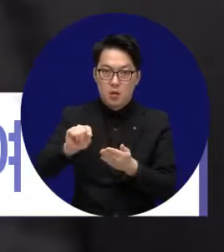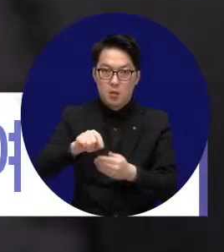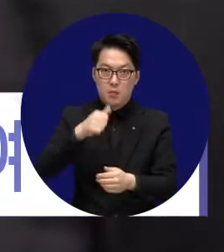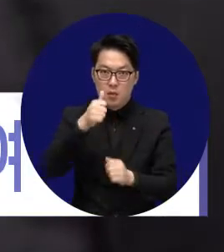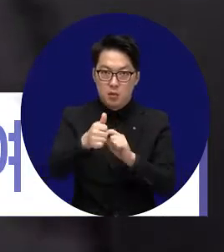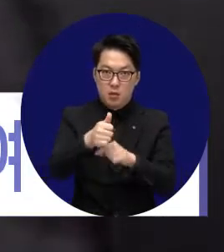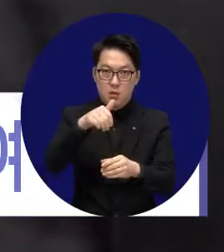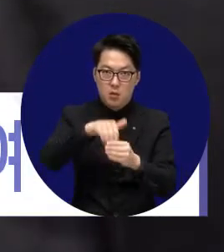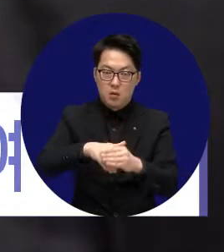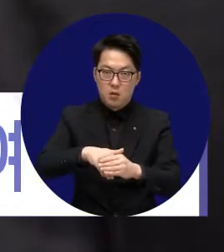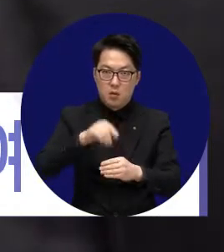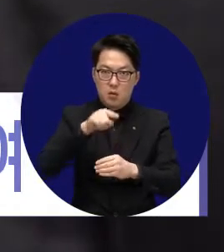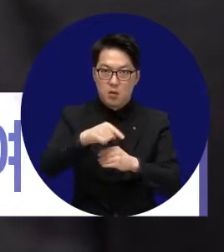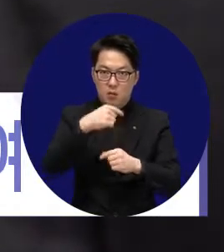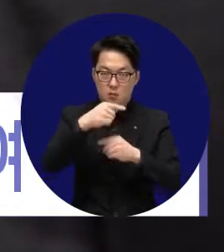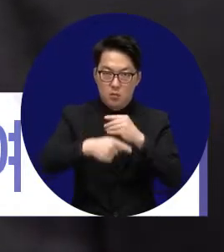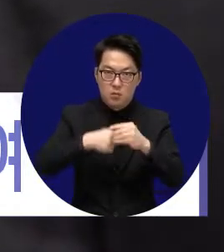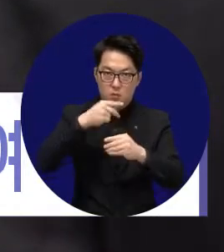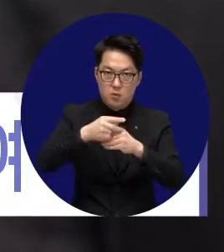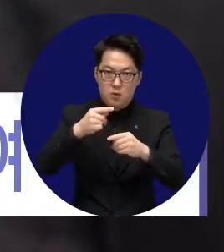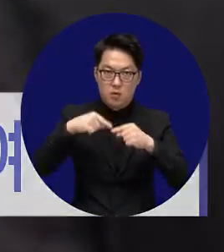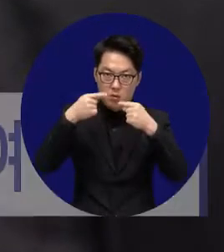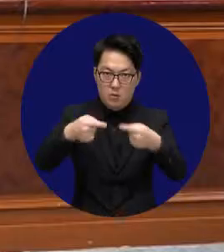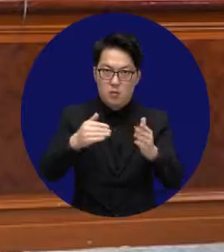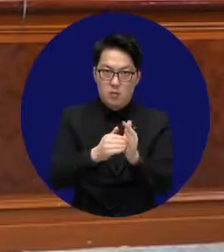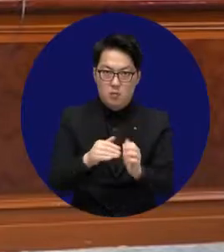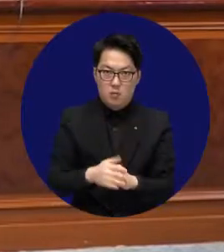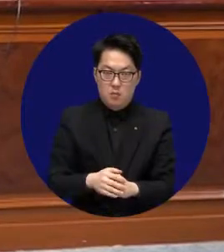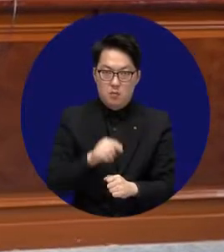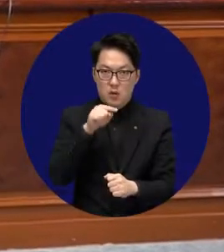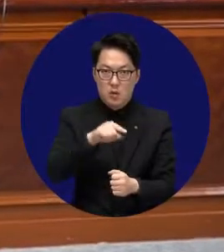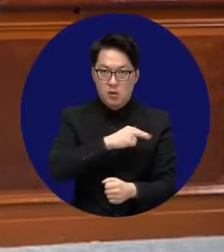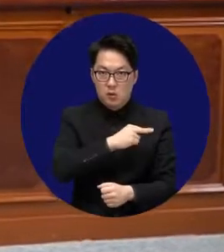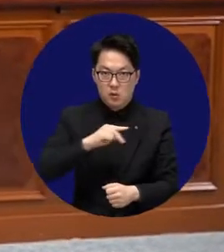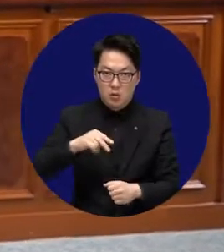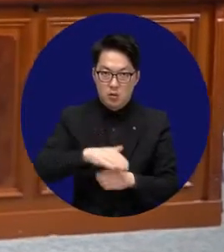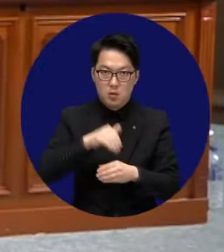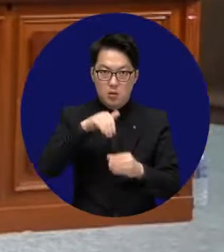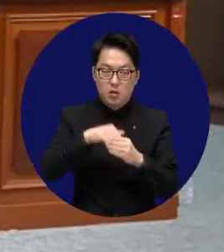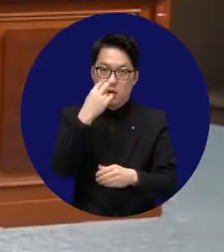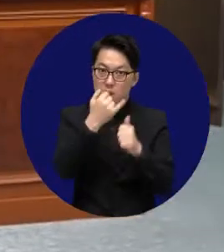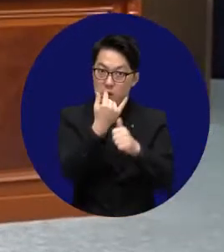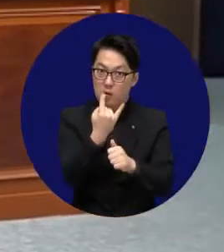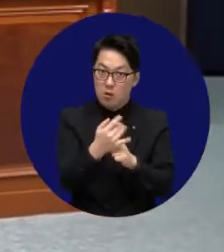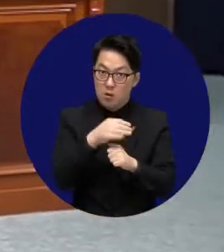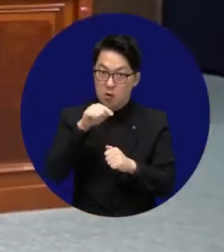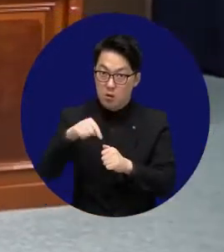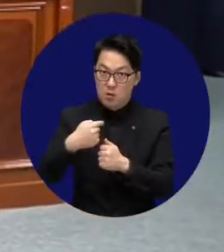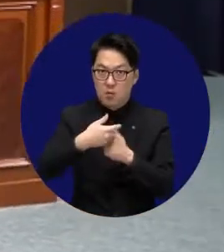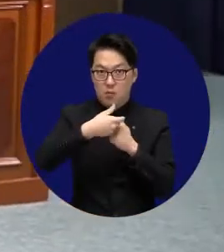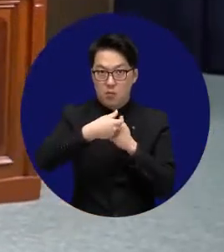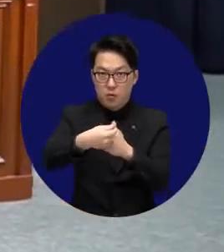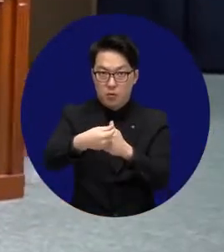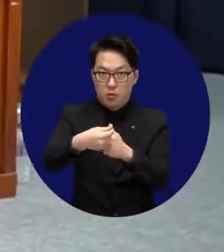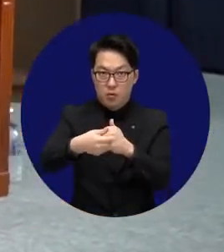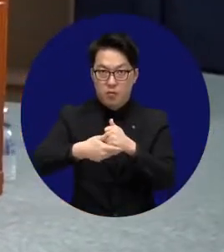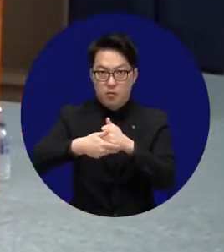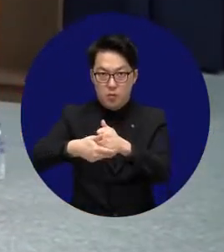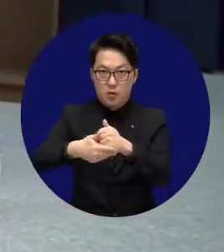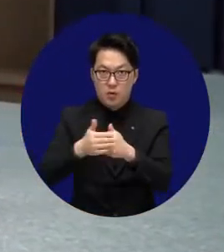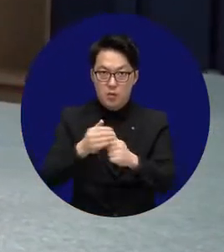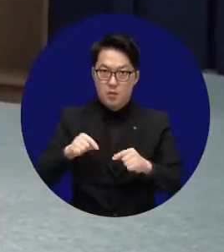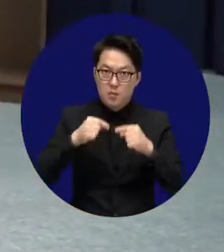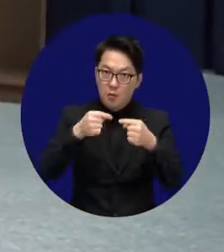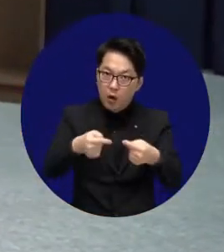선거 참관 프로그램에 참여했습니다. 인도네시아 선거관리위원회 온라인 선거 참관 프로그램 초청으로 진행된